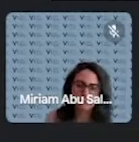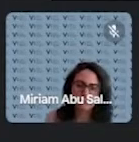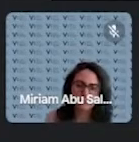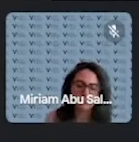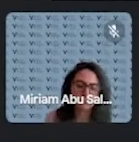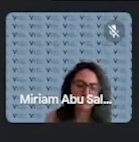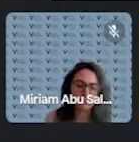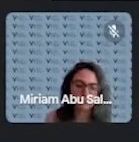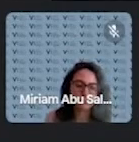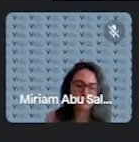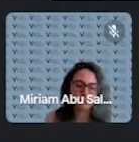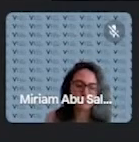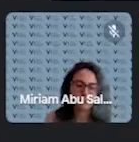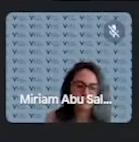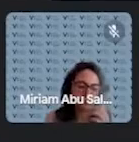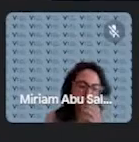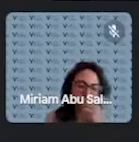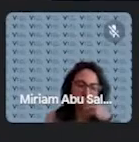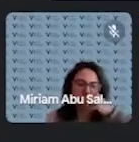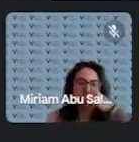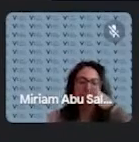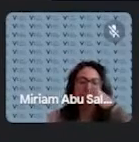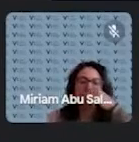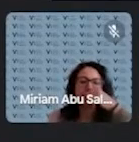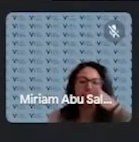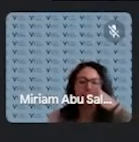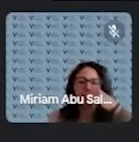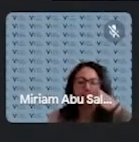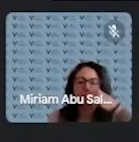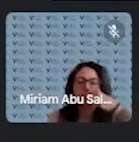della possibilità di tentare